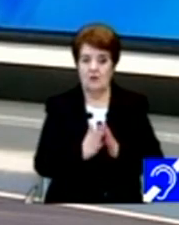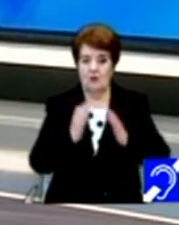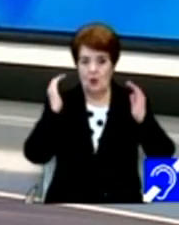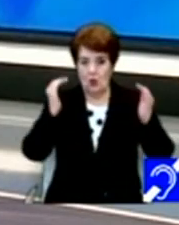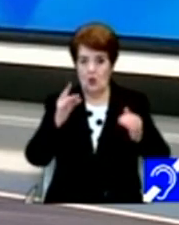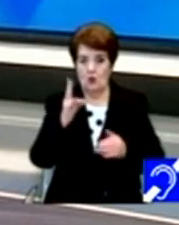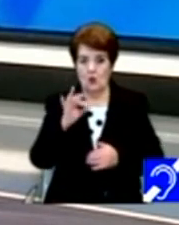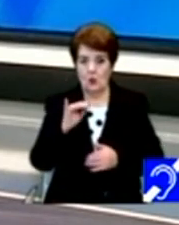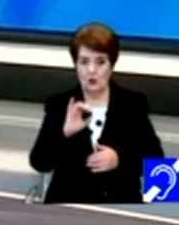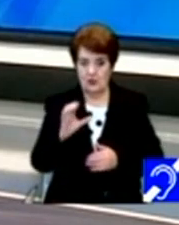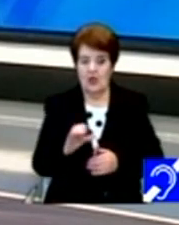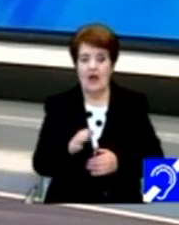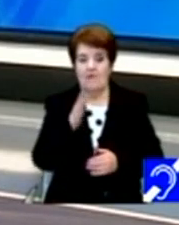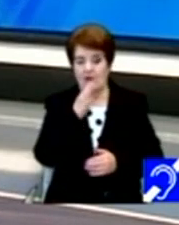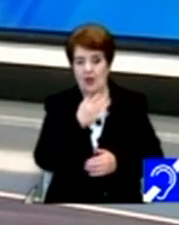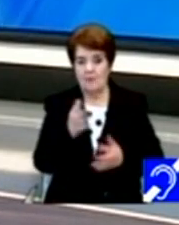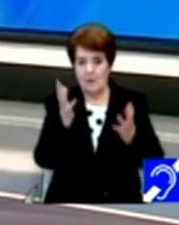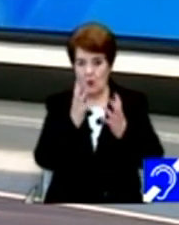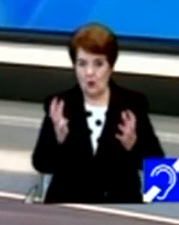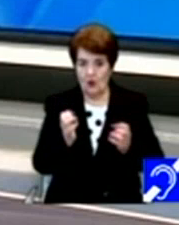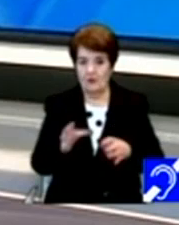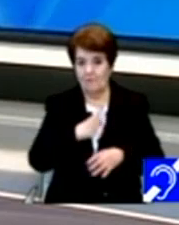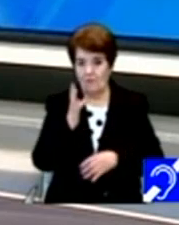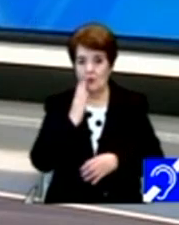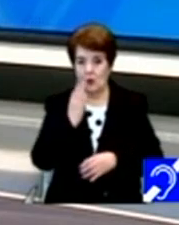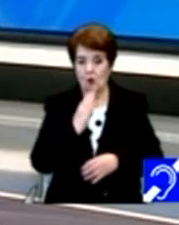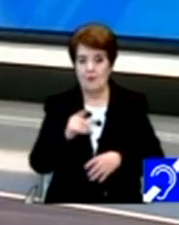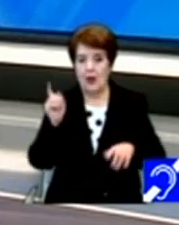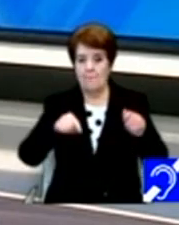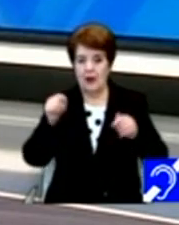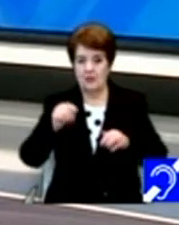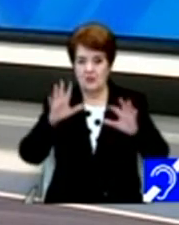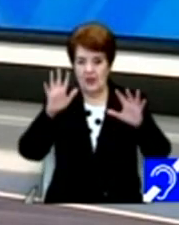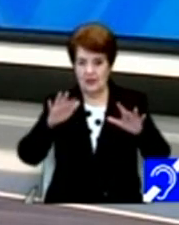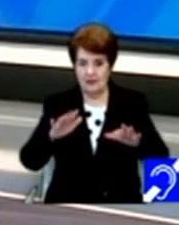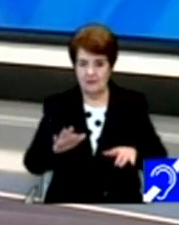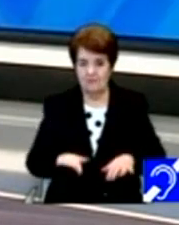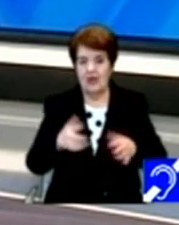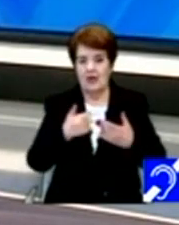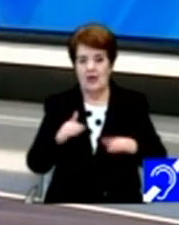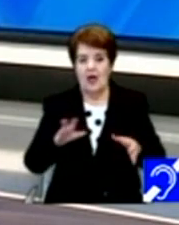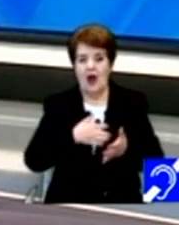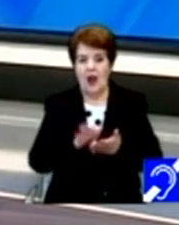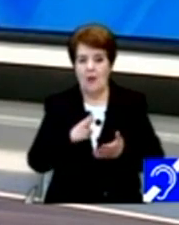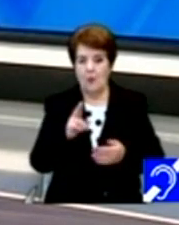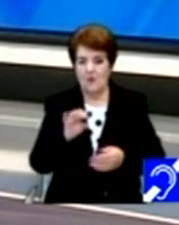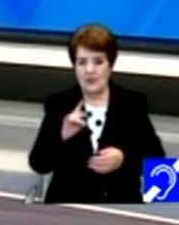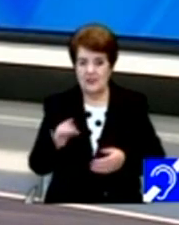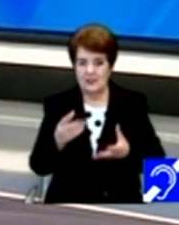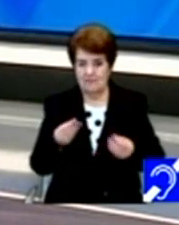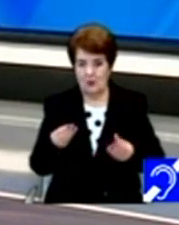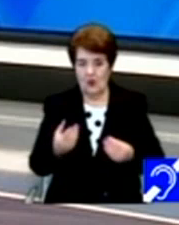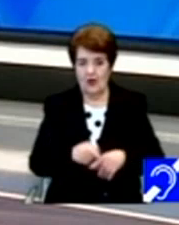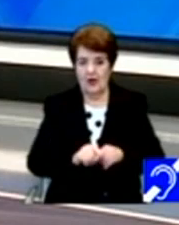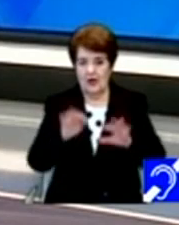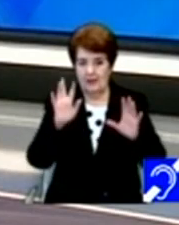noros. Vreme mohorâtă vom avea și în România, vor cădea precipitații sub formă de nisoare, ploaie și lapoviță în mai multe regiuni. Valorile